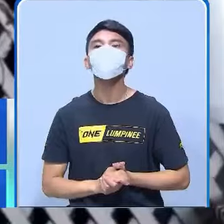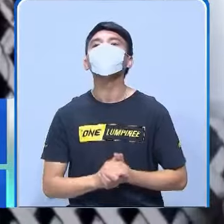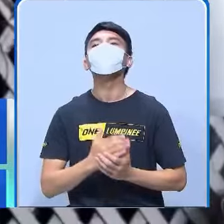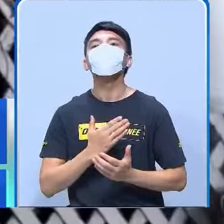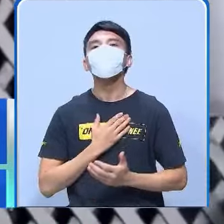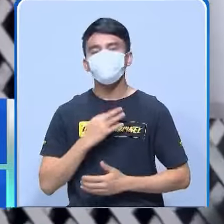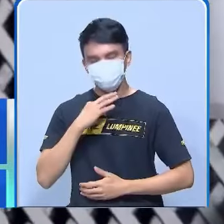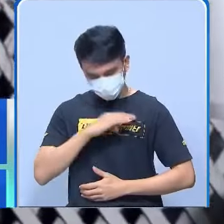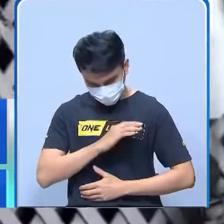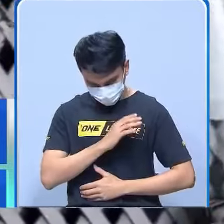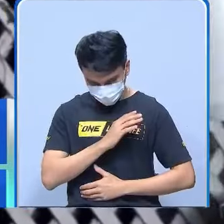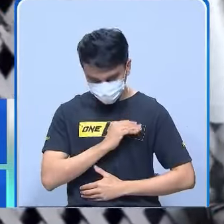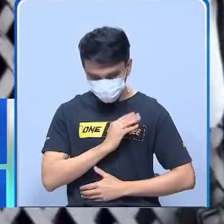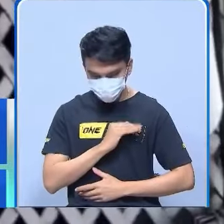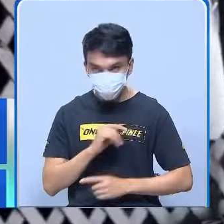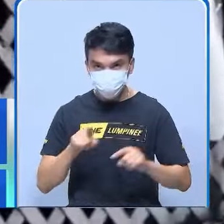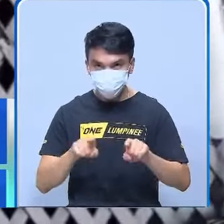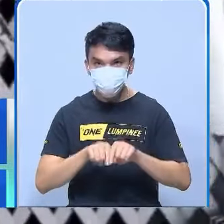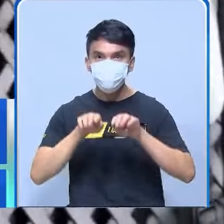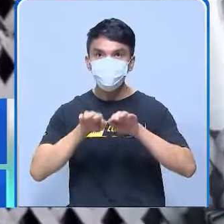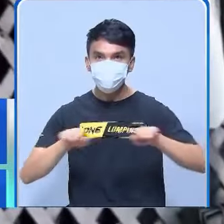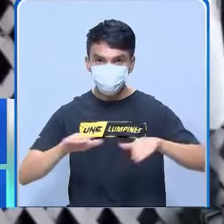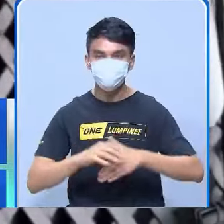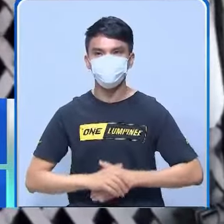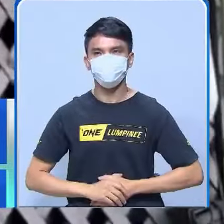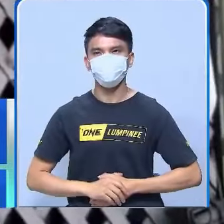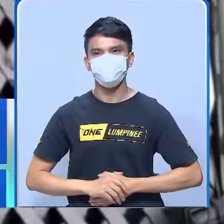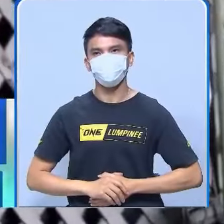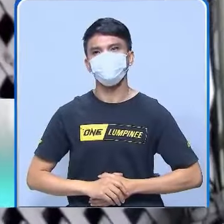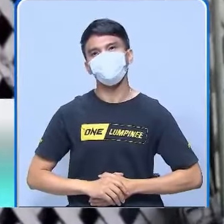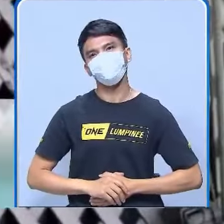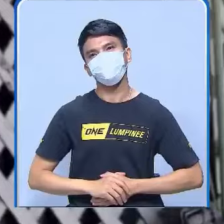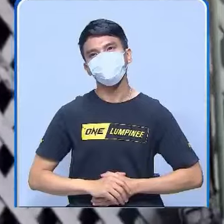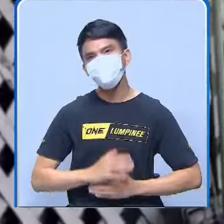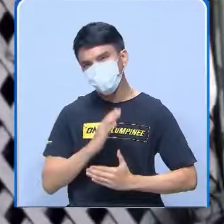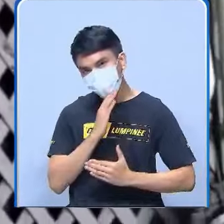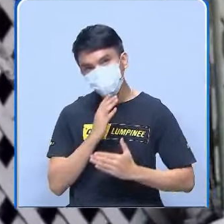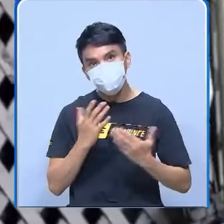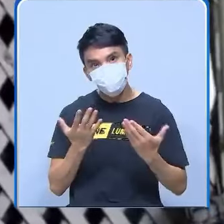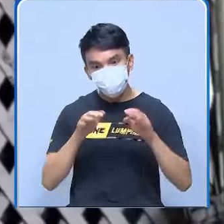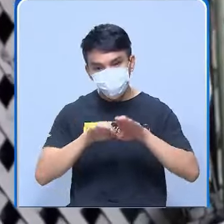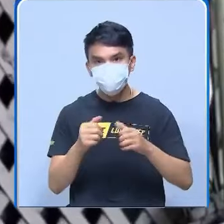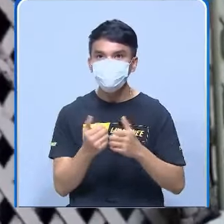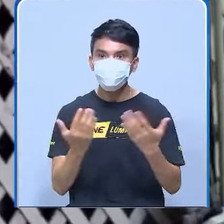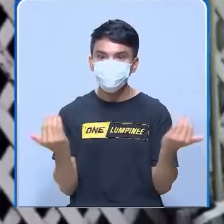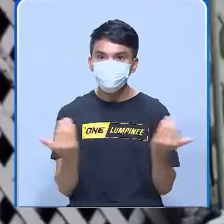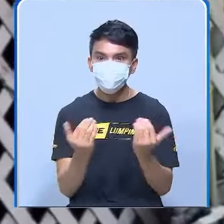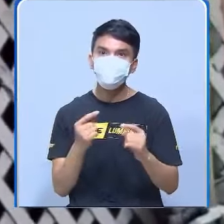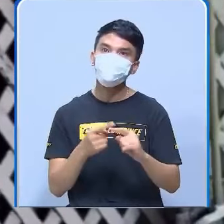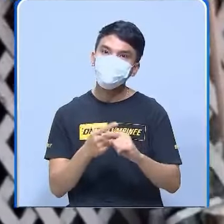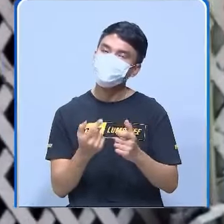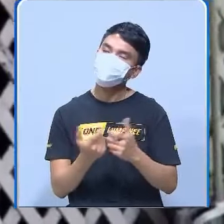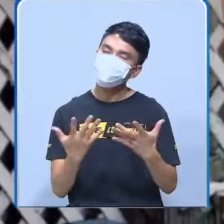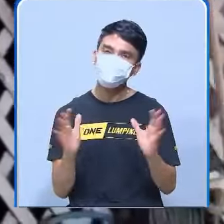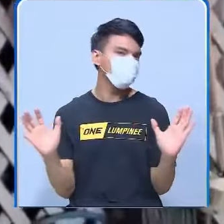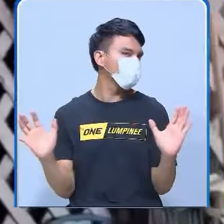หนูเดนลูกหลงไงตัวเล็กไตัวเล็กอ่ะแล้วถ้ามันขว้างไปมันโดนลูกหมูทำไงอ่ะลูกหนูเป็นไรขึ้นมาไม่ยอม